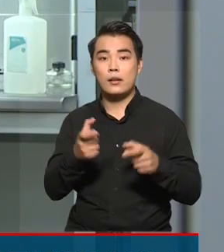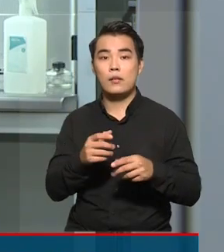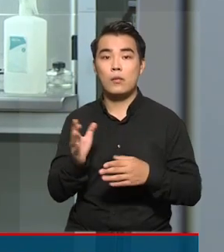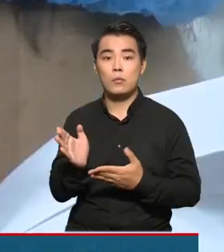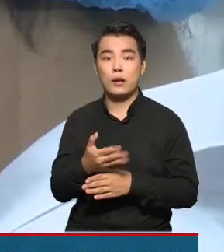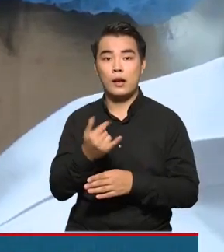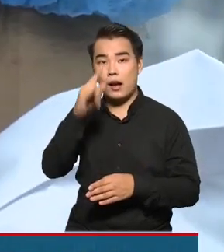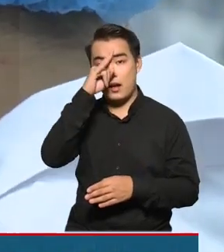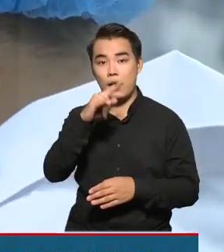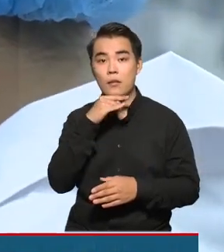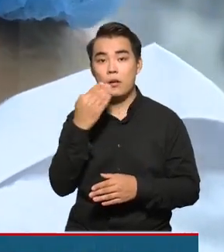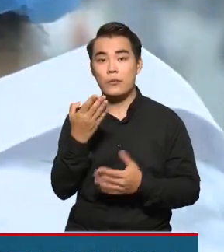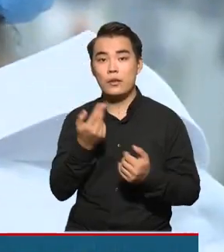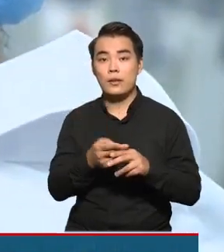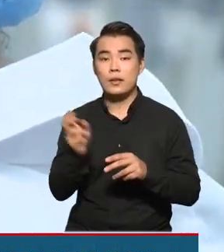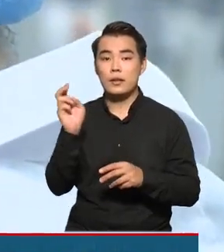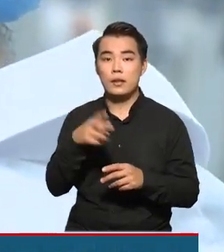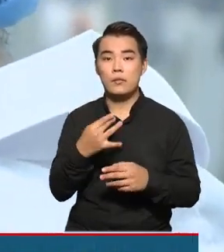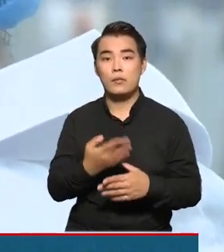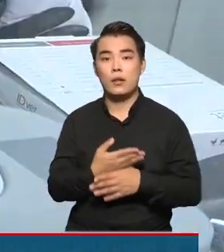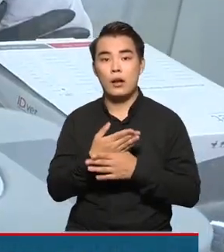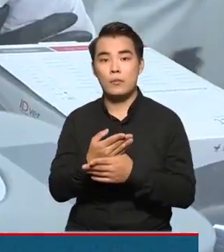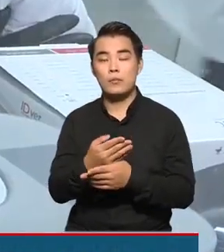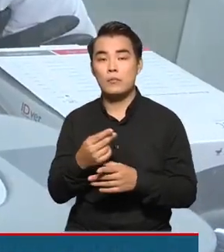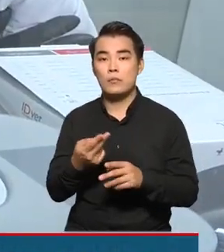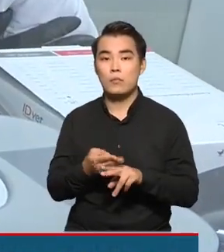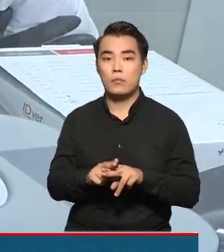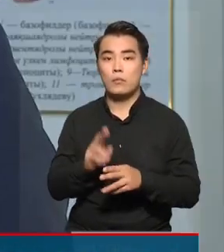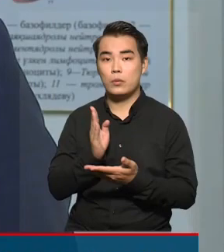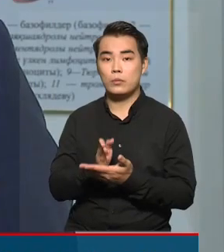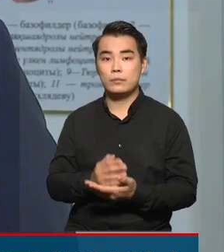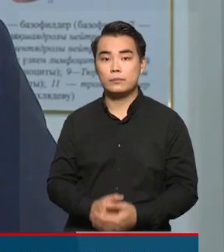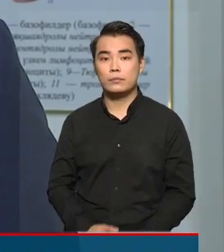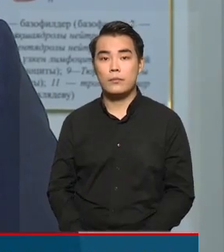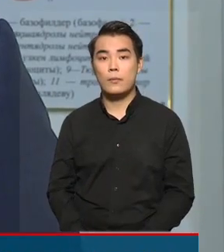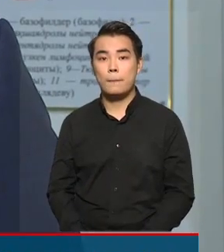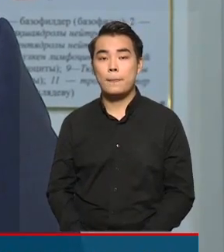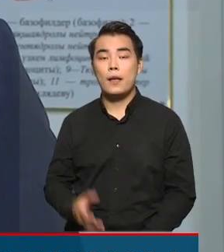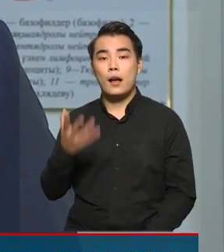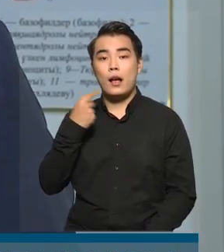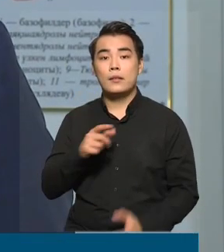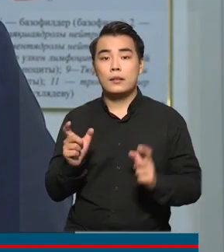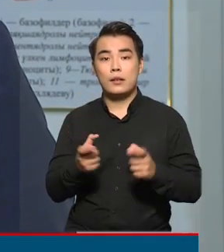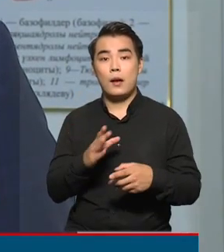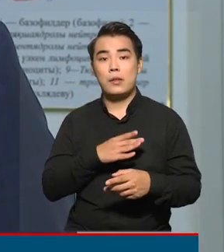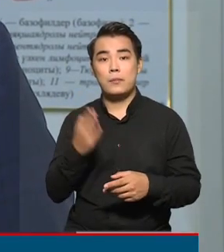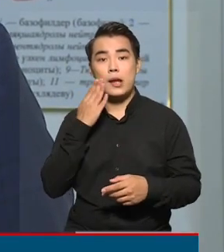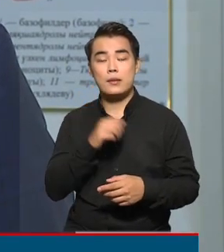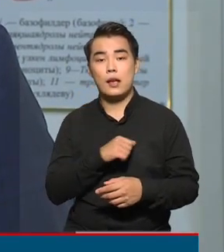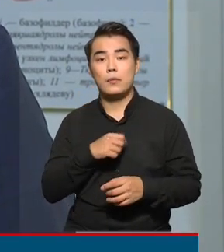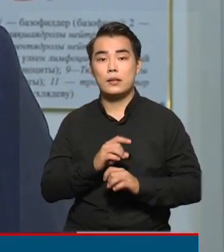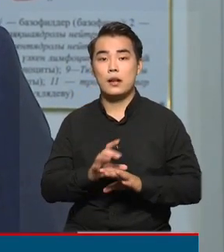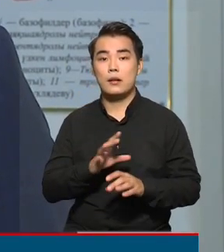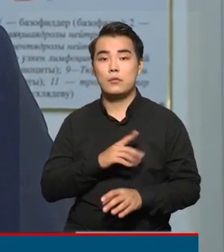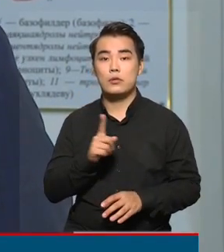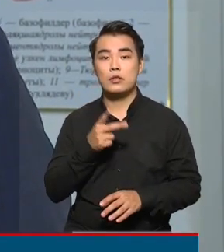үшін Қазақстанға арнайы келіп аудит жүргізбек. Не үшін шектеу қойғанда бізде мысалға өздеріңізге мәлім